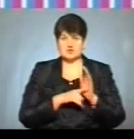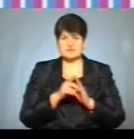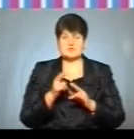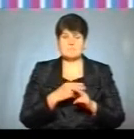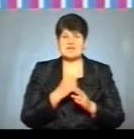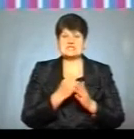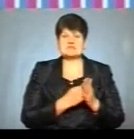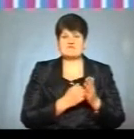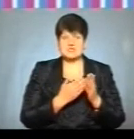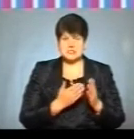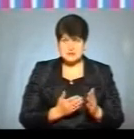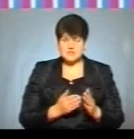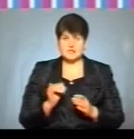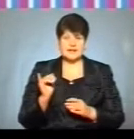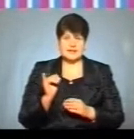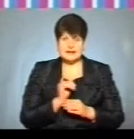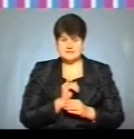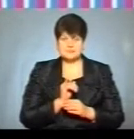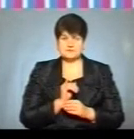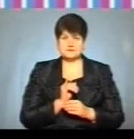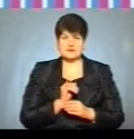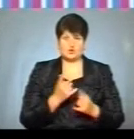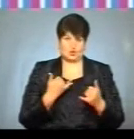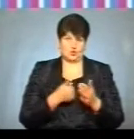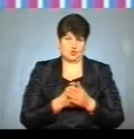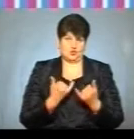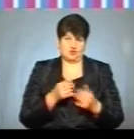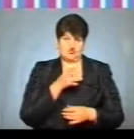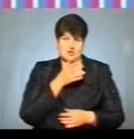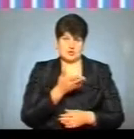безвіз, і до теперішнього часу.